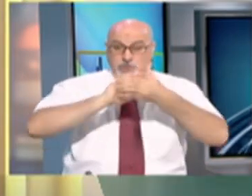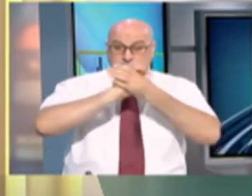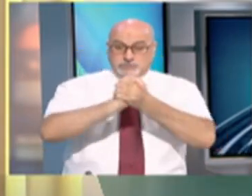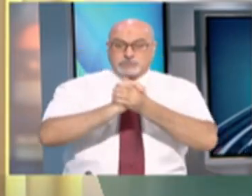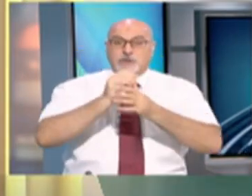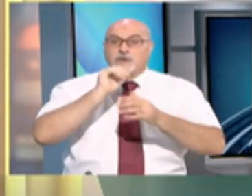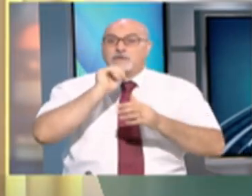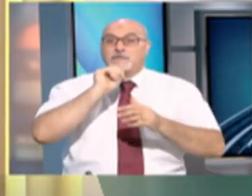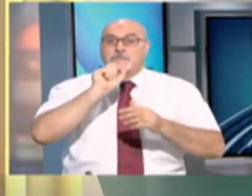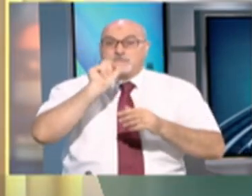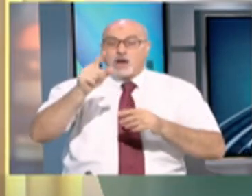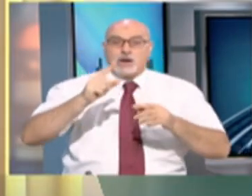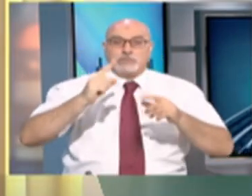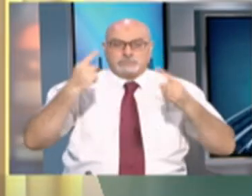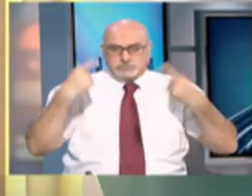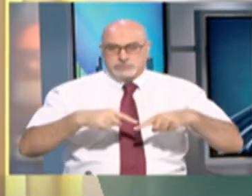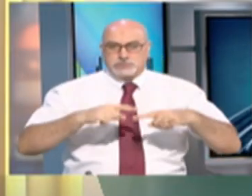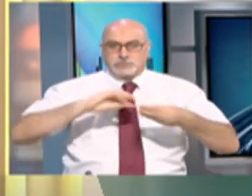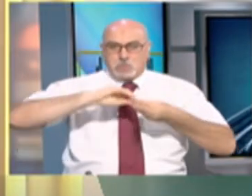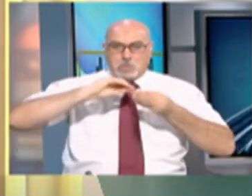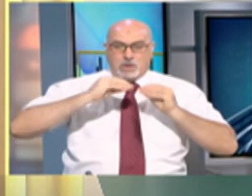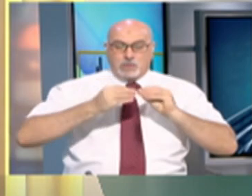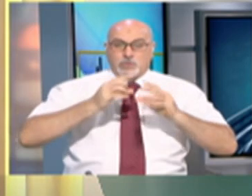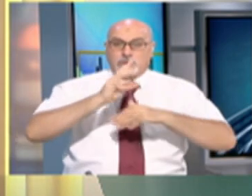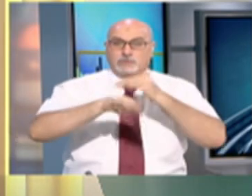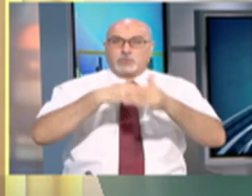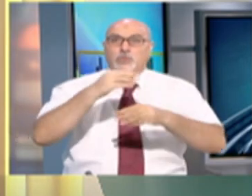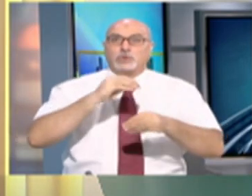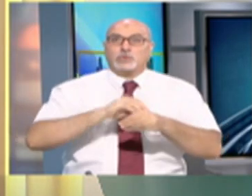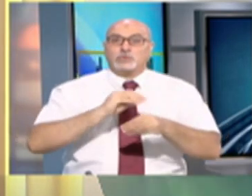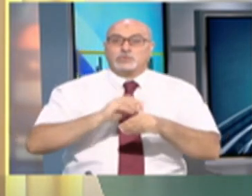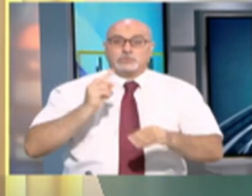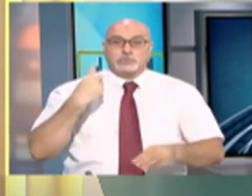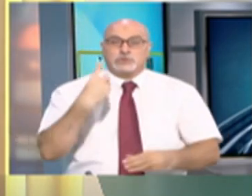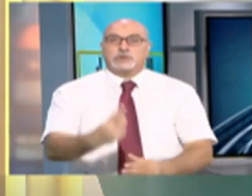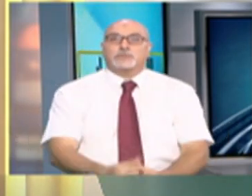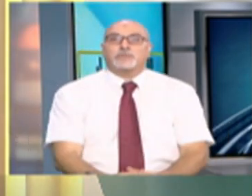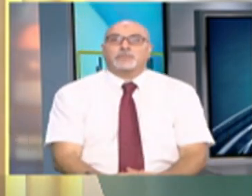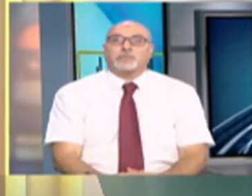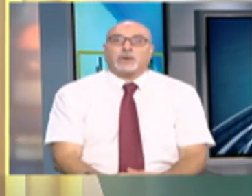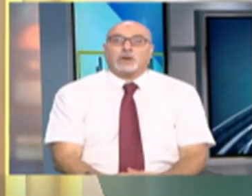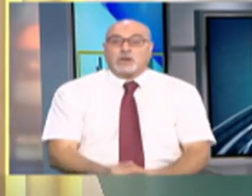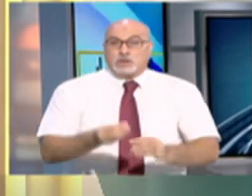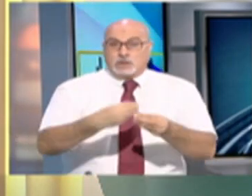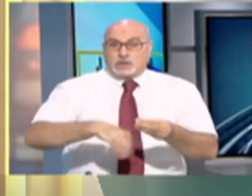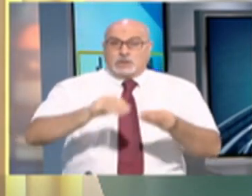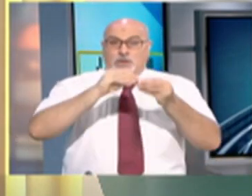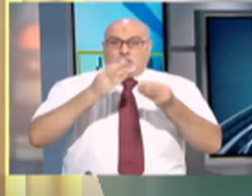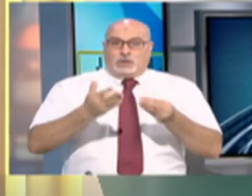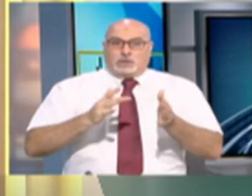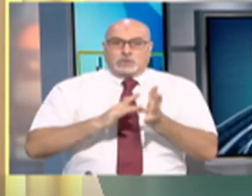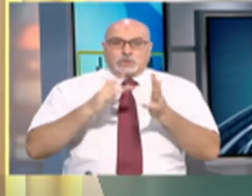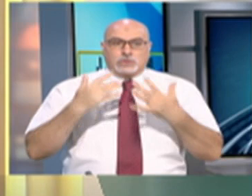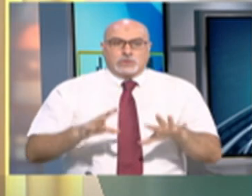النزاعات والدفع بالتنمية المستدامة، وإنما أيضا لما تولد عنها